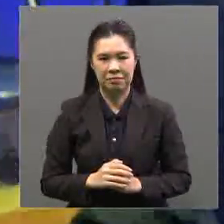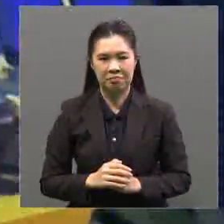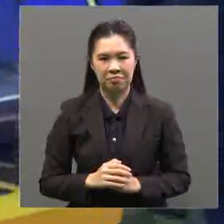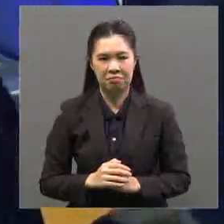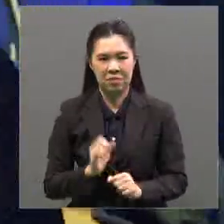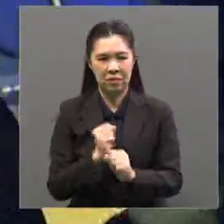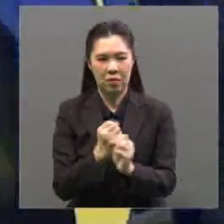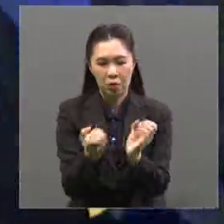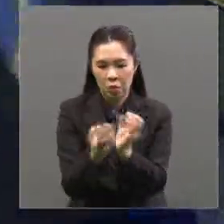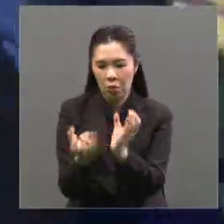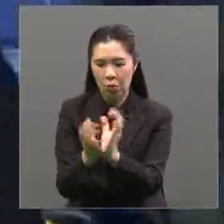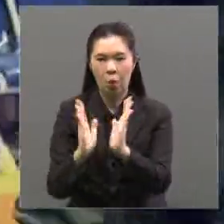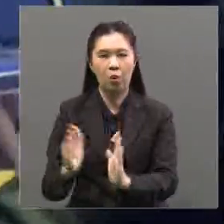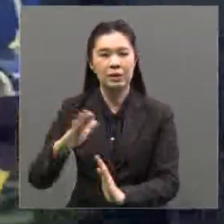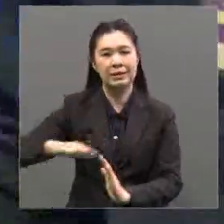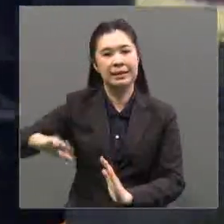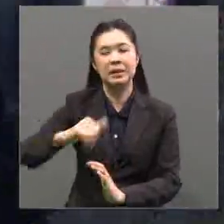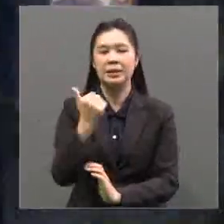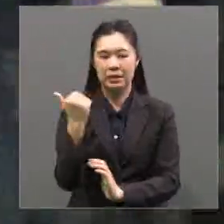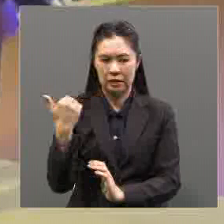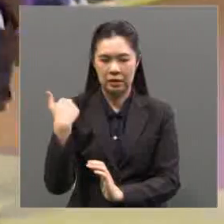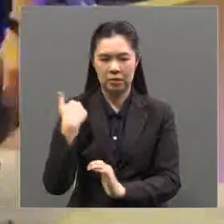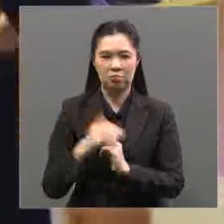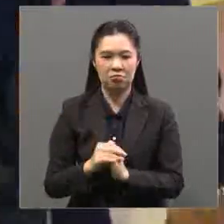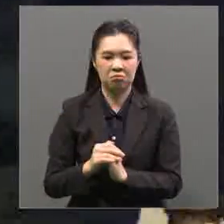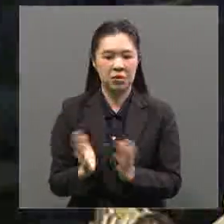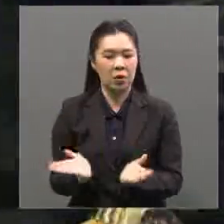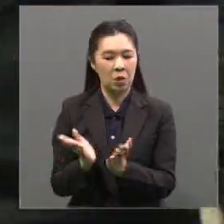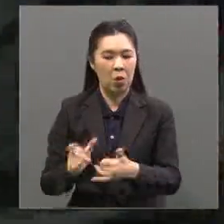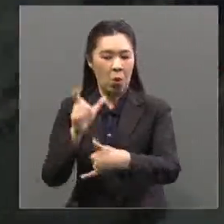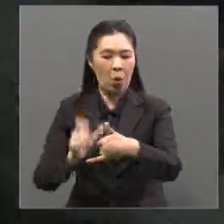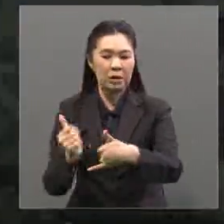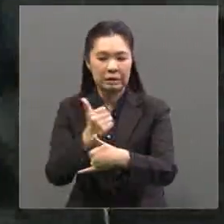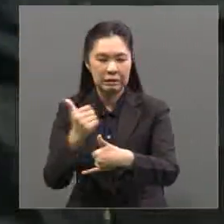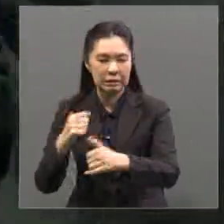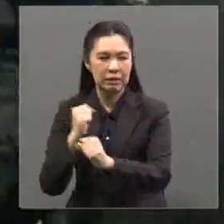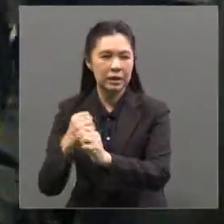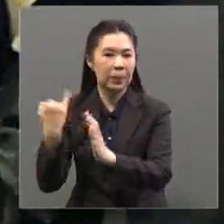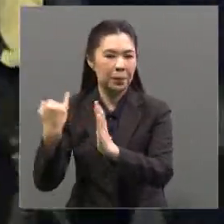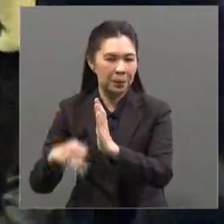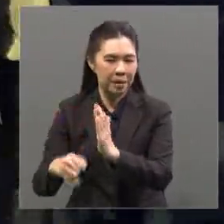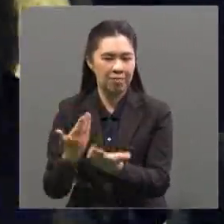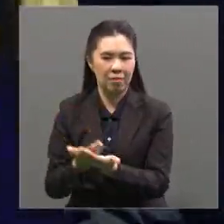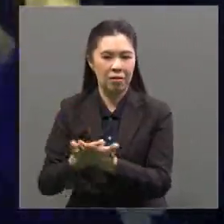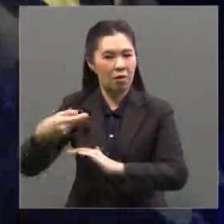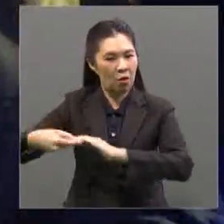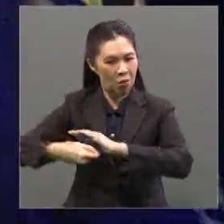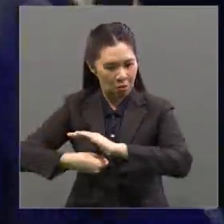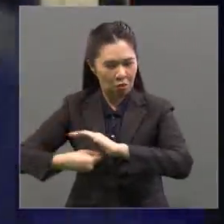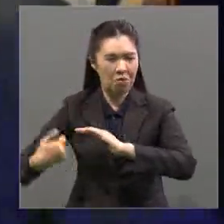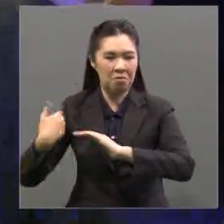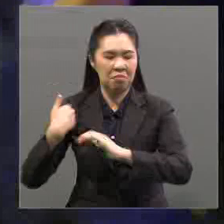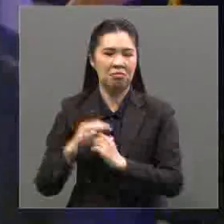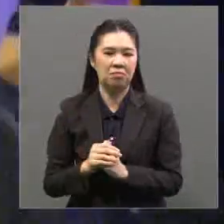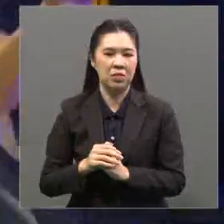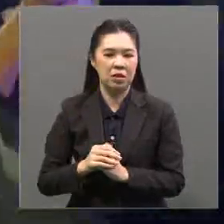เพื่อให้เกิดความเสียหายแก่ผู้อื่นสนับสนุนให้ผู้อื่นกระทำความผิดฐานเป็นเจ้าพนักงานเรียกรับทรัพย์ร่วมกันข่มขืนใจผู้อื่น